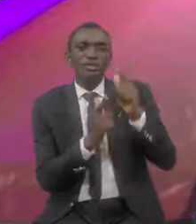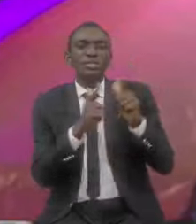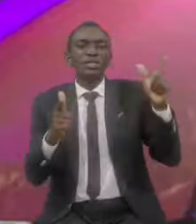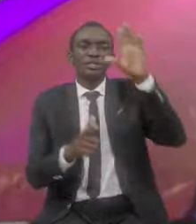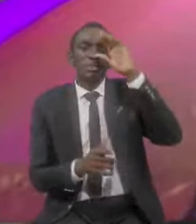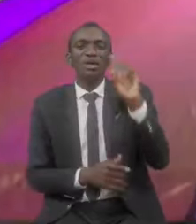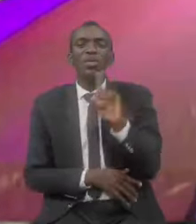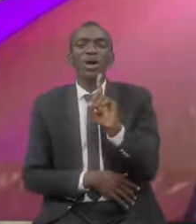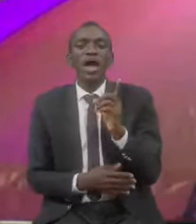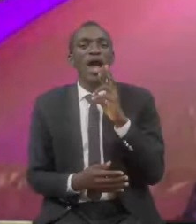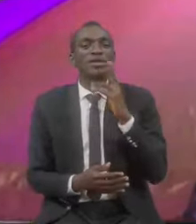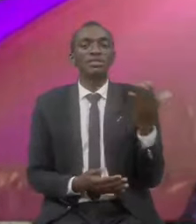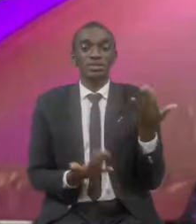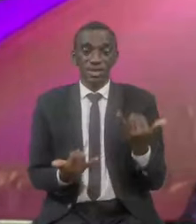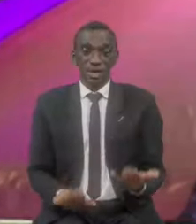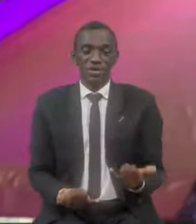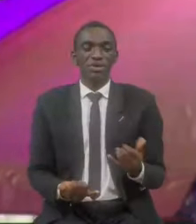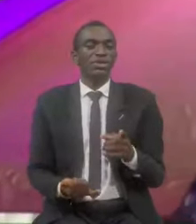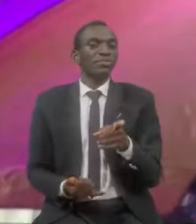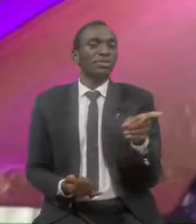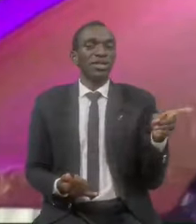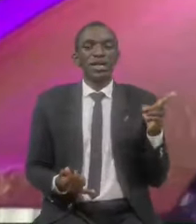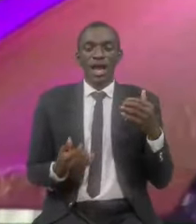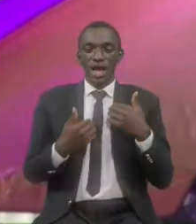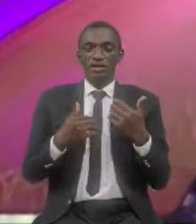La mort les a eus.